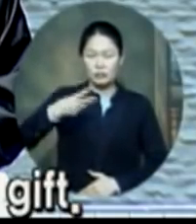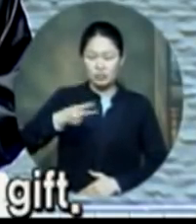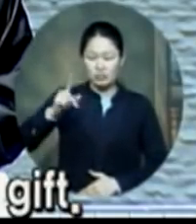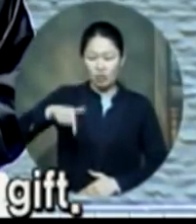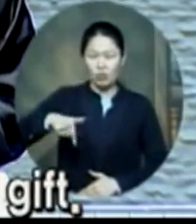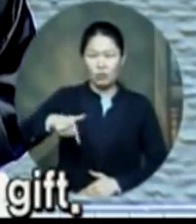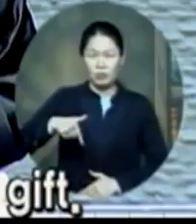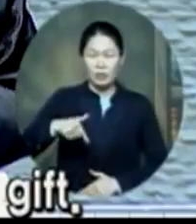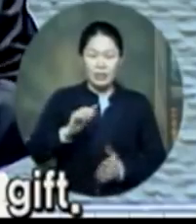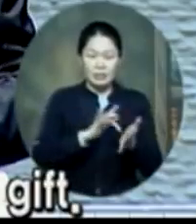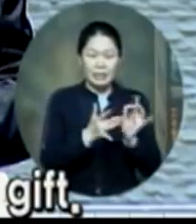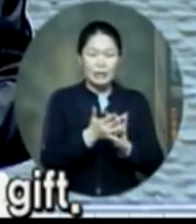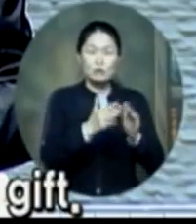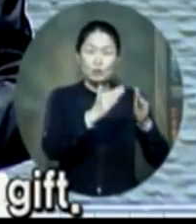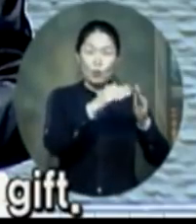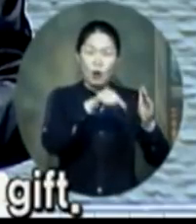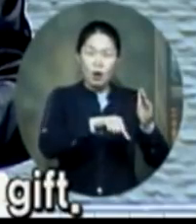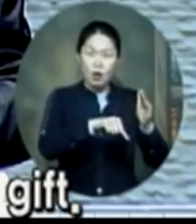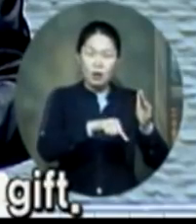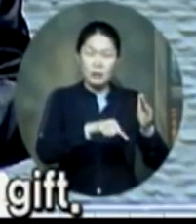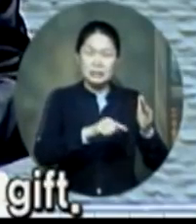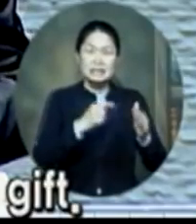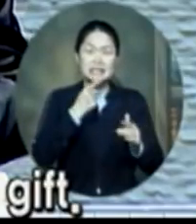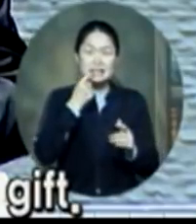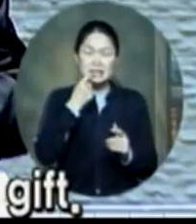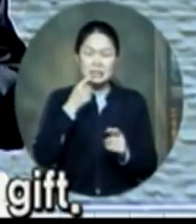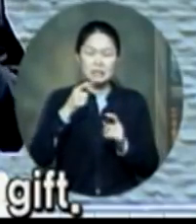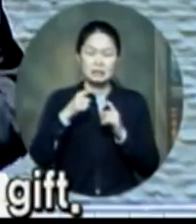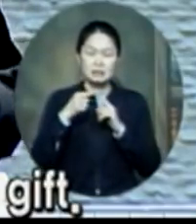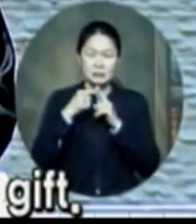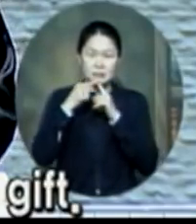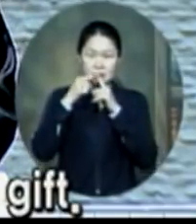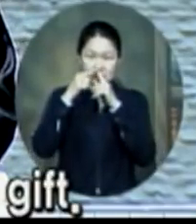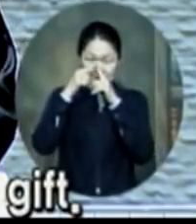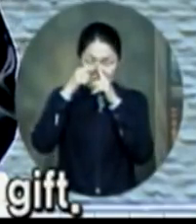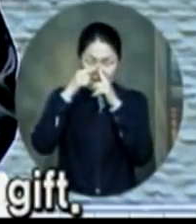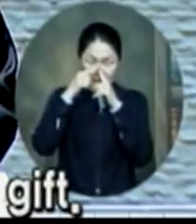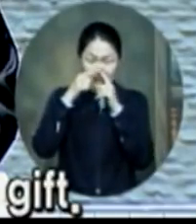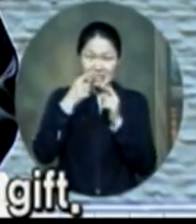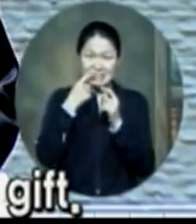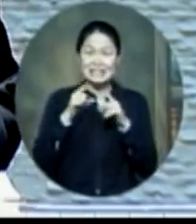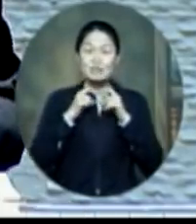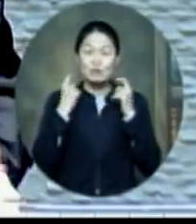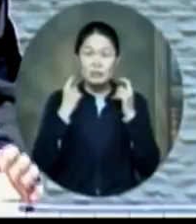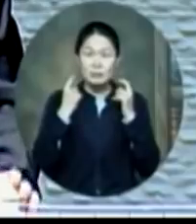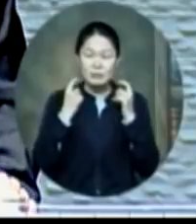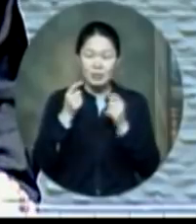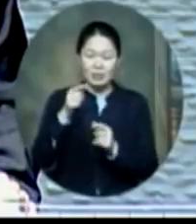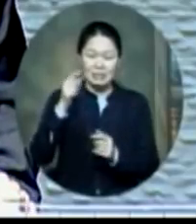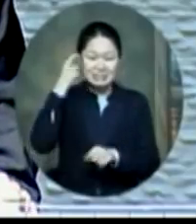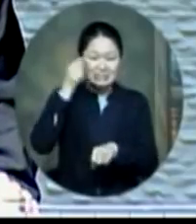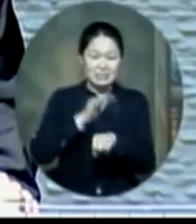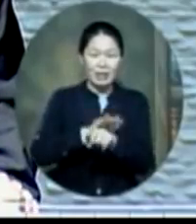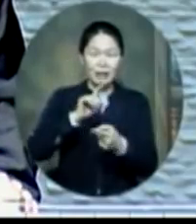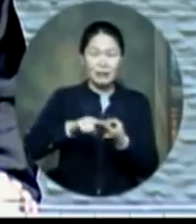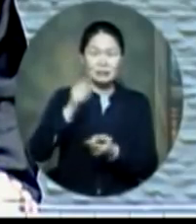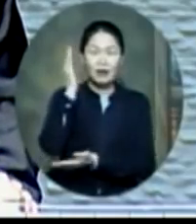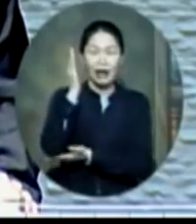신부님께서 이 지혜의 은사에 대해서 강의하신 적이 있었는데 그때 이런 설명을